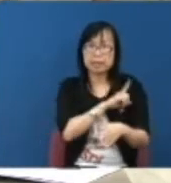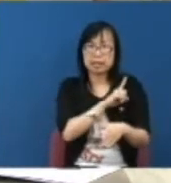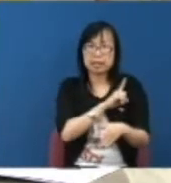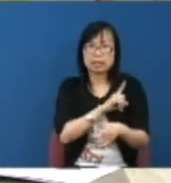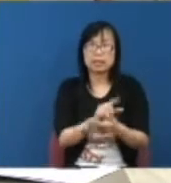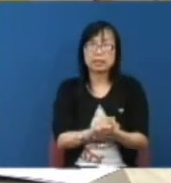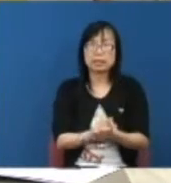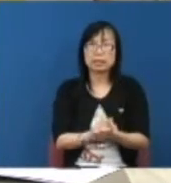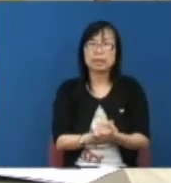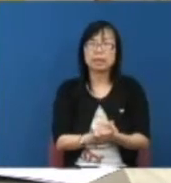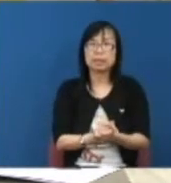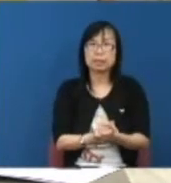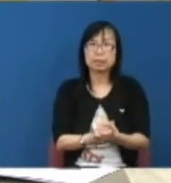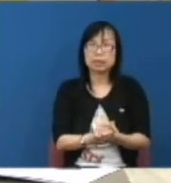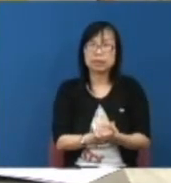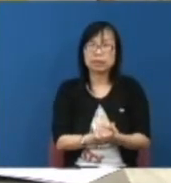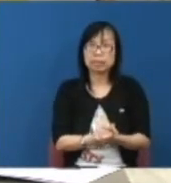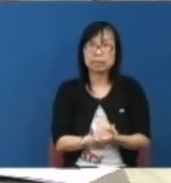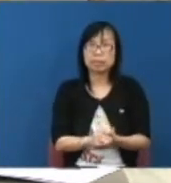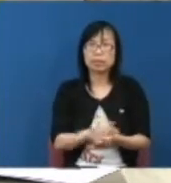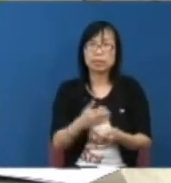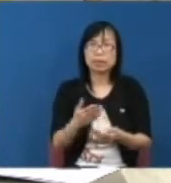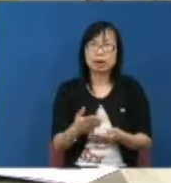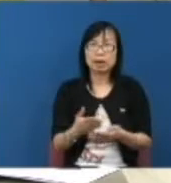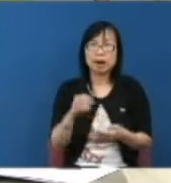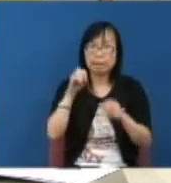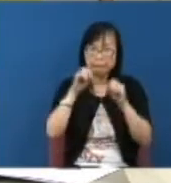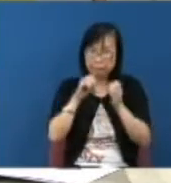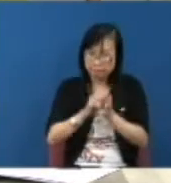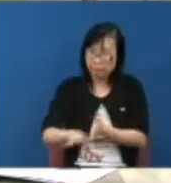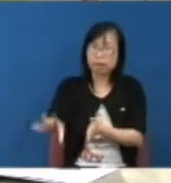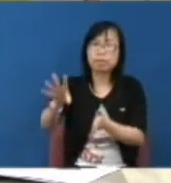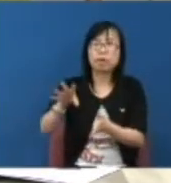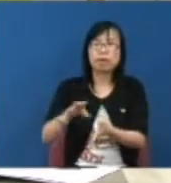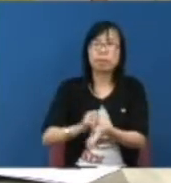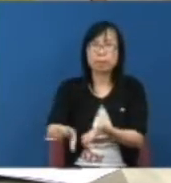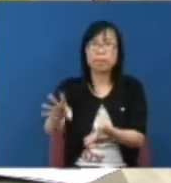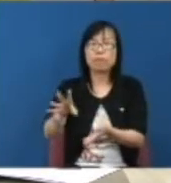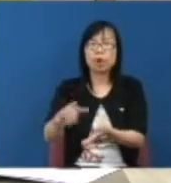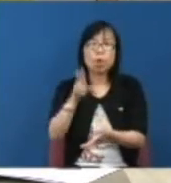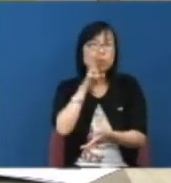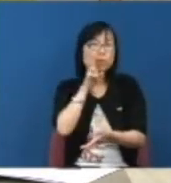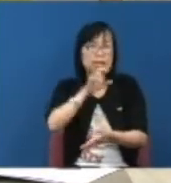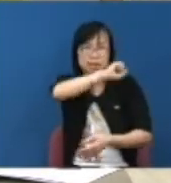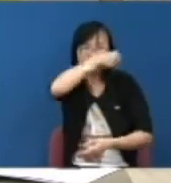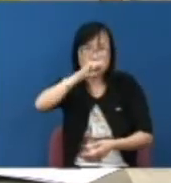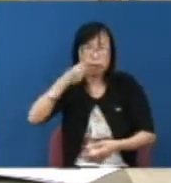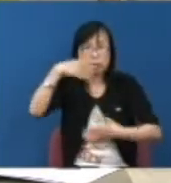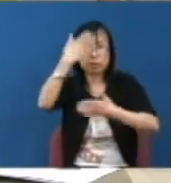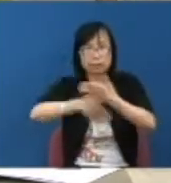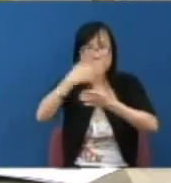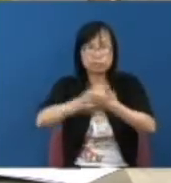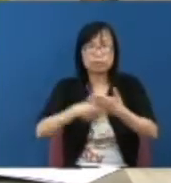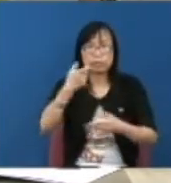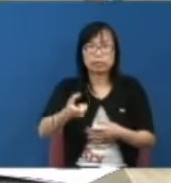self sustain 之外咧，仲係即係零排放啊，即係好似我哋追翻好似台灣咁，即係你減少嗰個